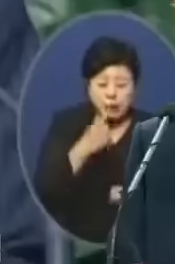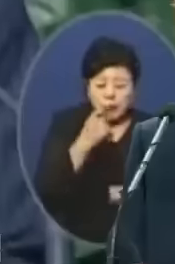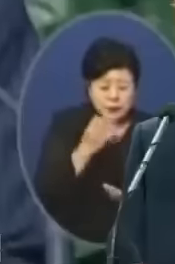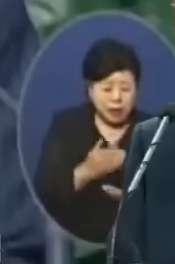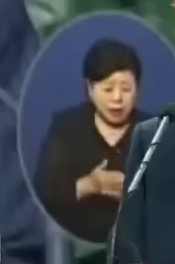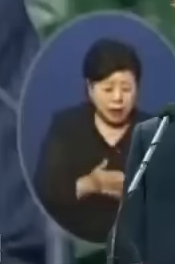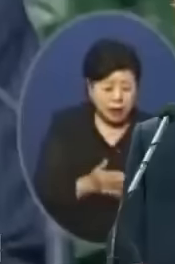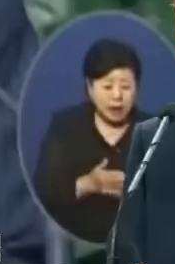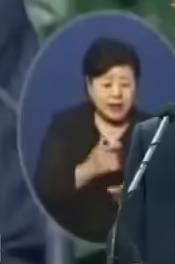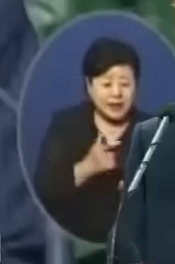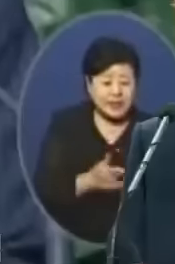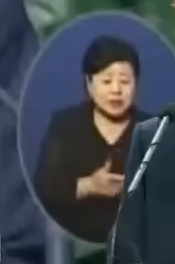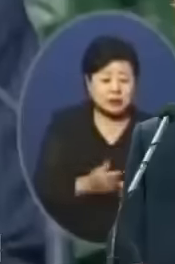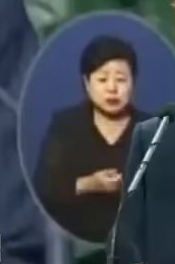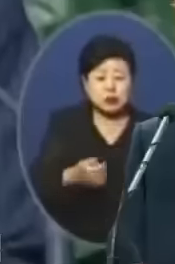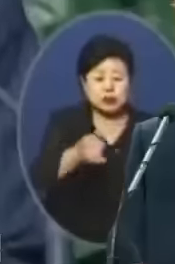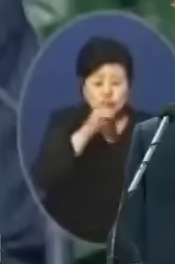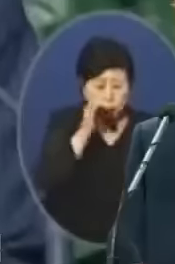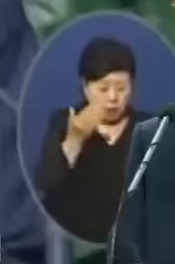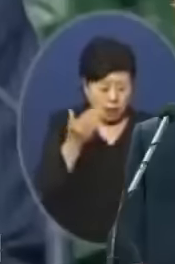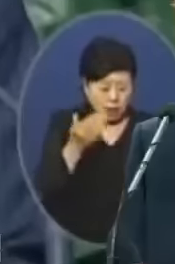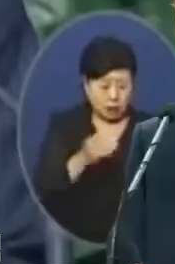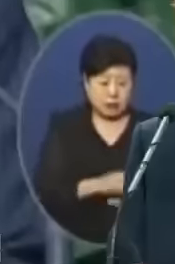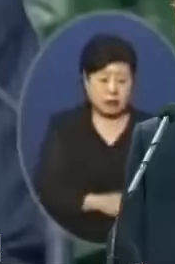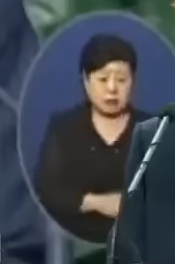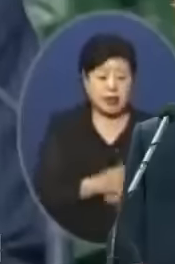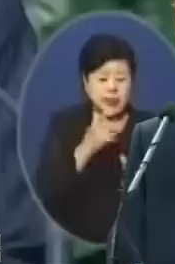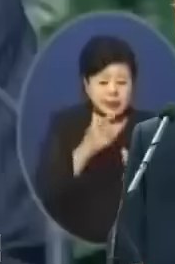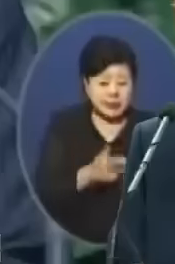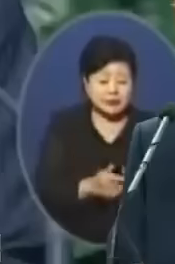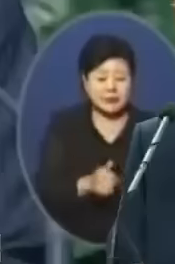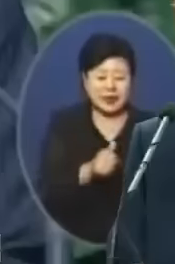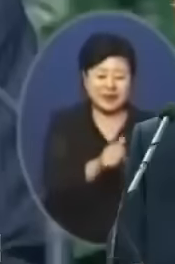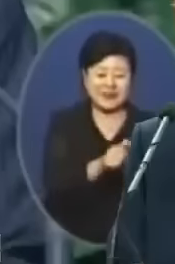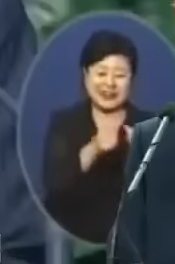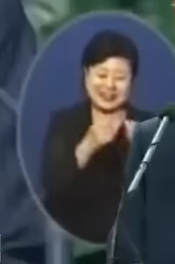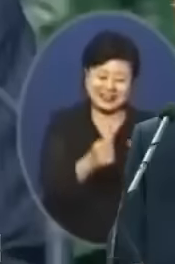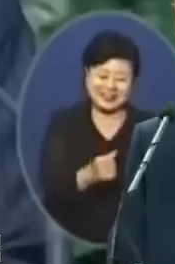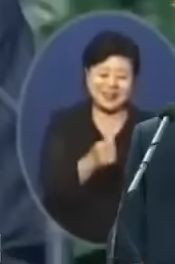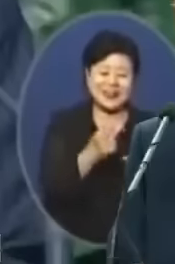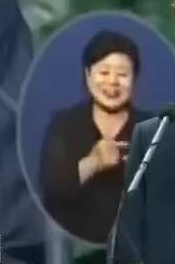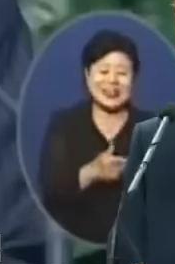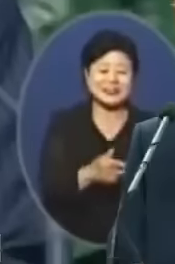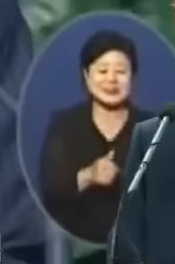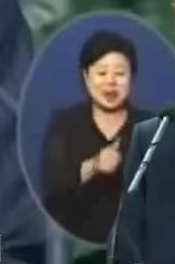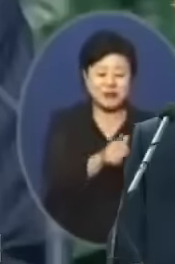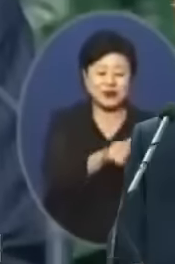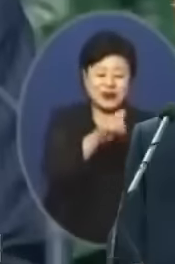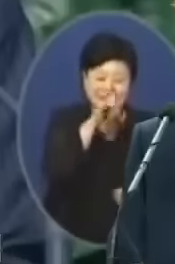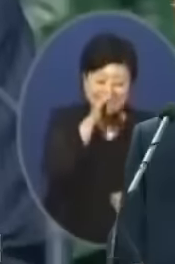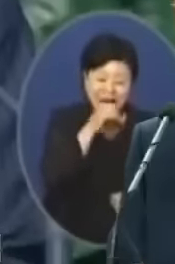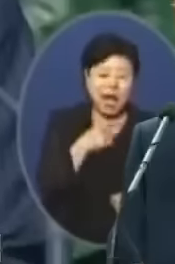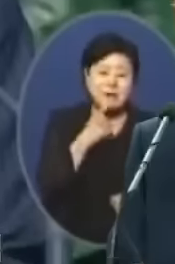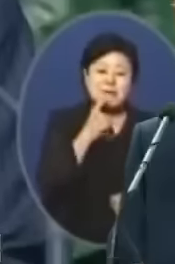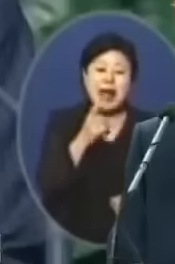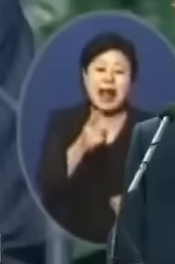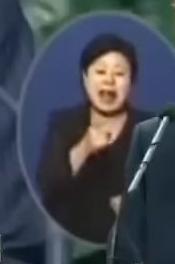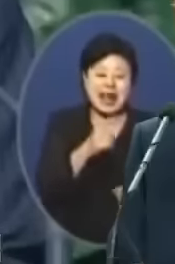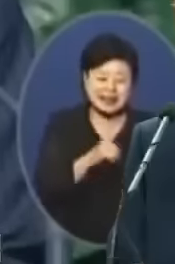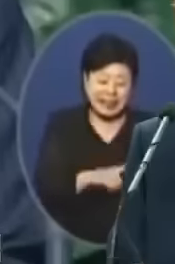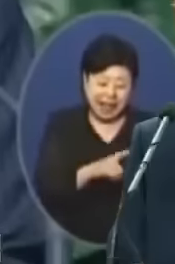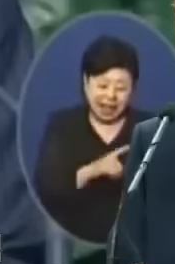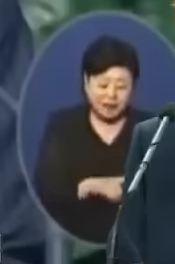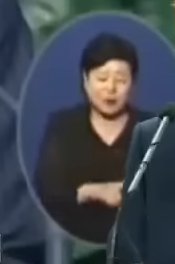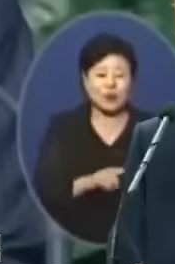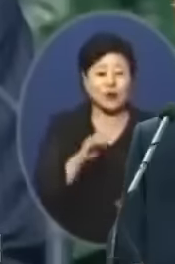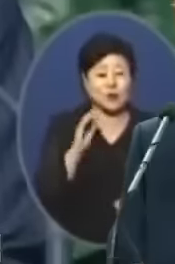생각하면 늘 예수님께 떨어져 있는 것입니다. 여러분, 당장에 예수님 나와 같이 계시고 나는 예수님께 붙어 있습니다. 그 말이